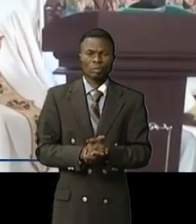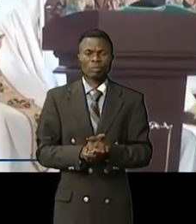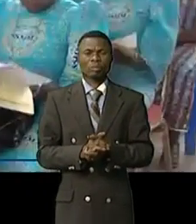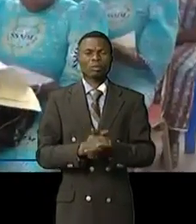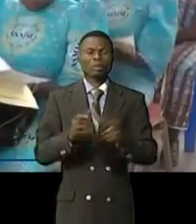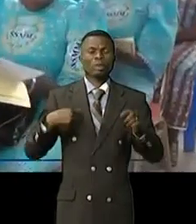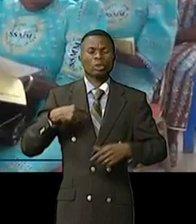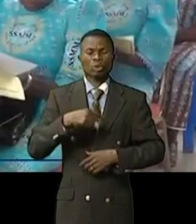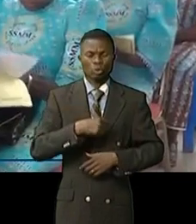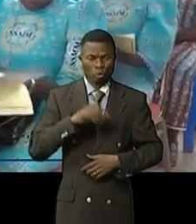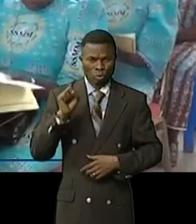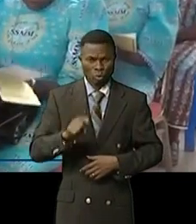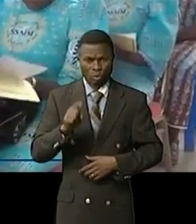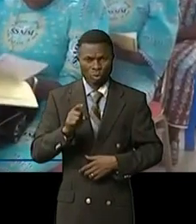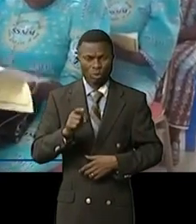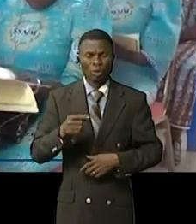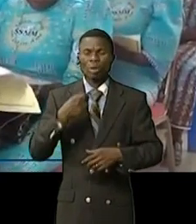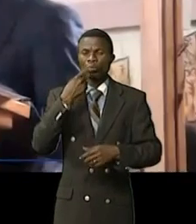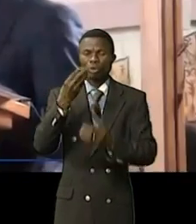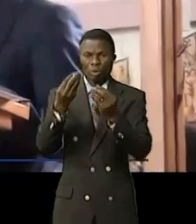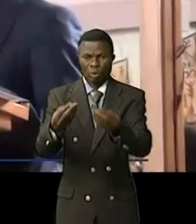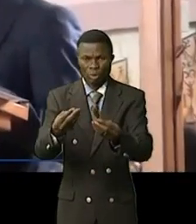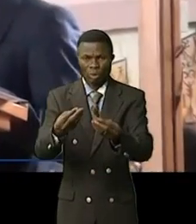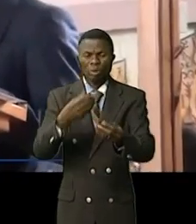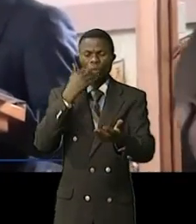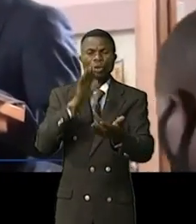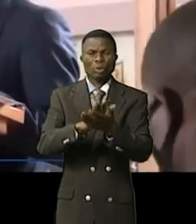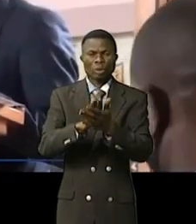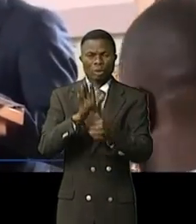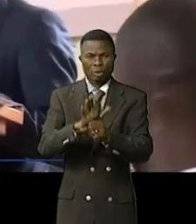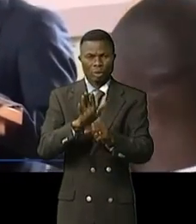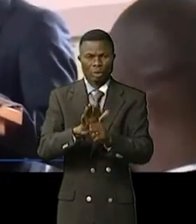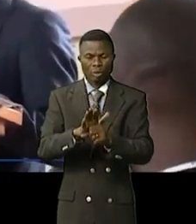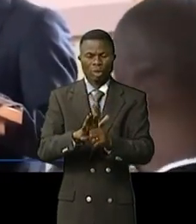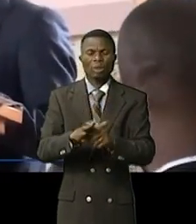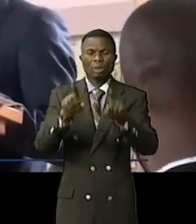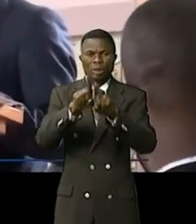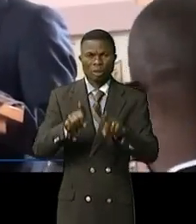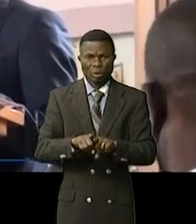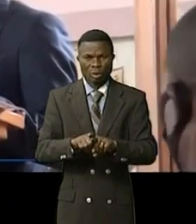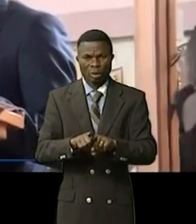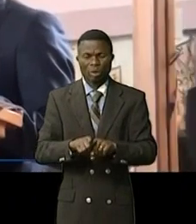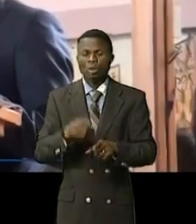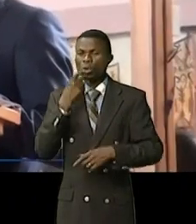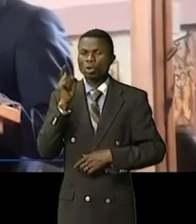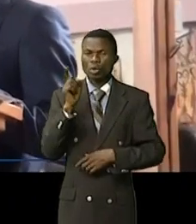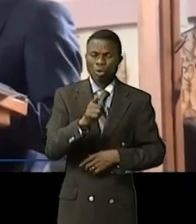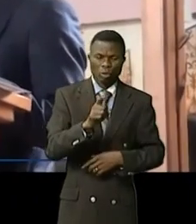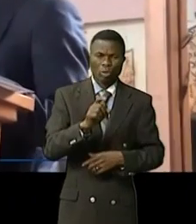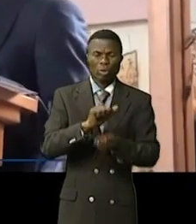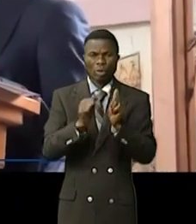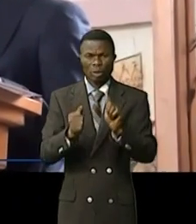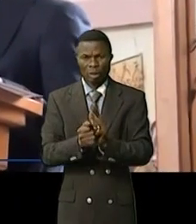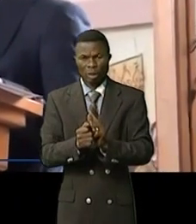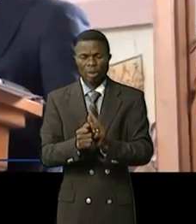Tinoco, à qui je rends les hommages depuis des heures, à donner l'élection et